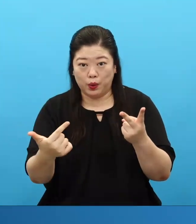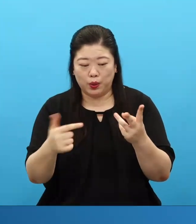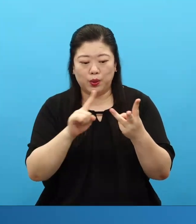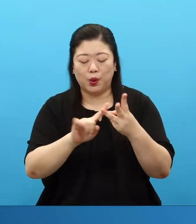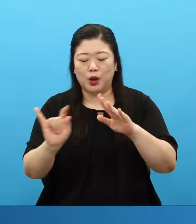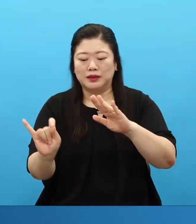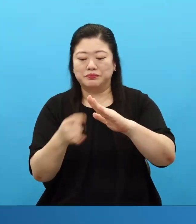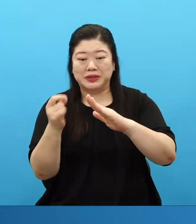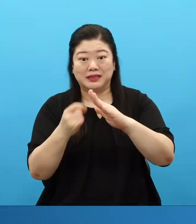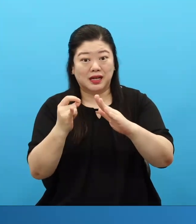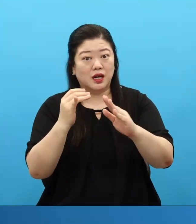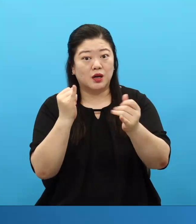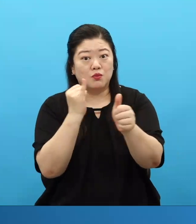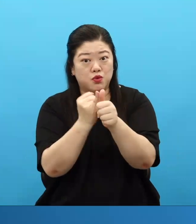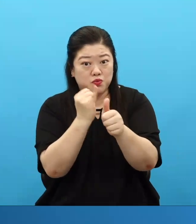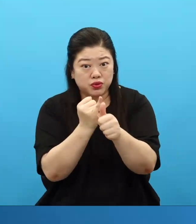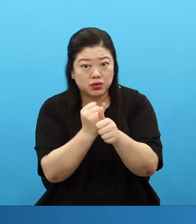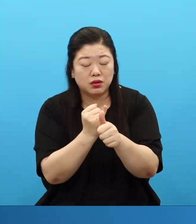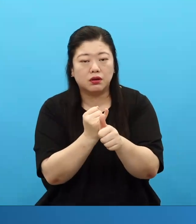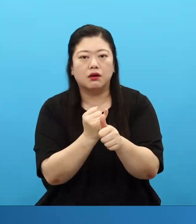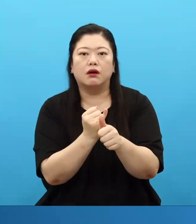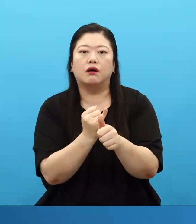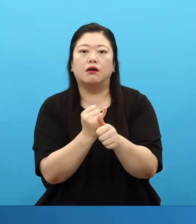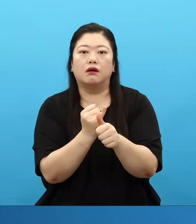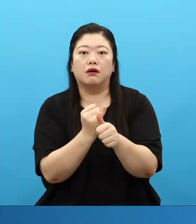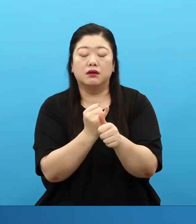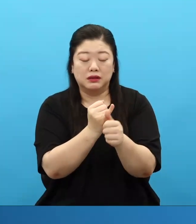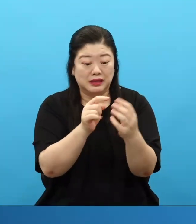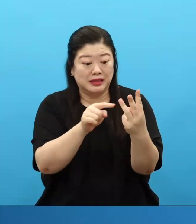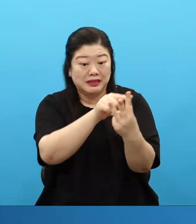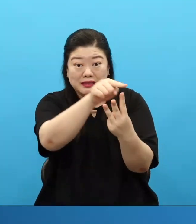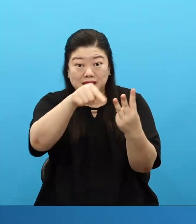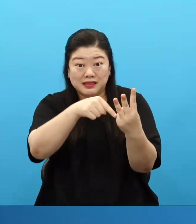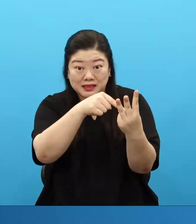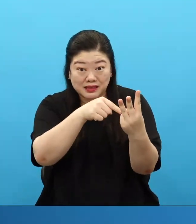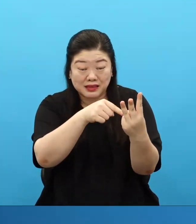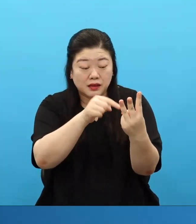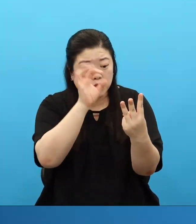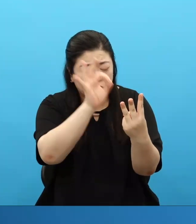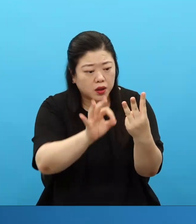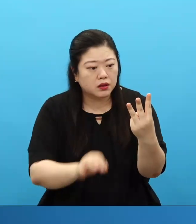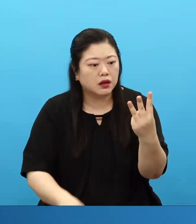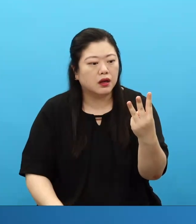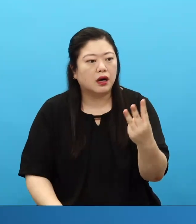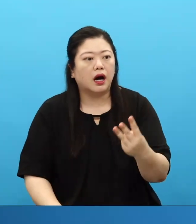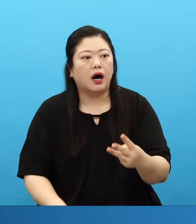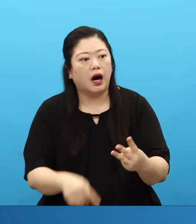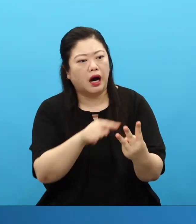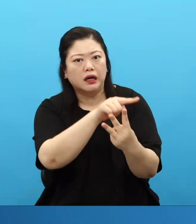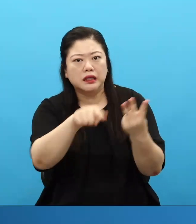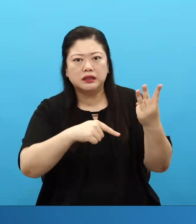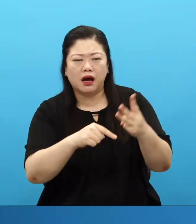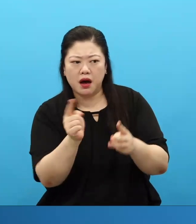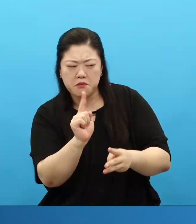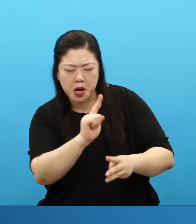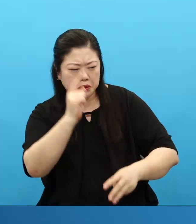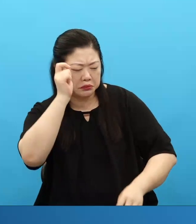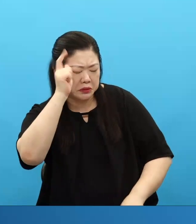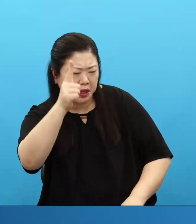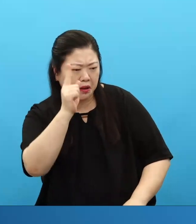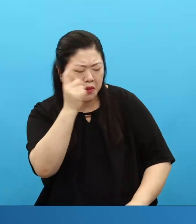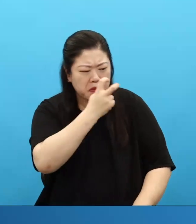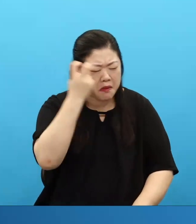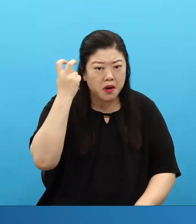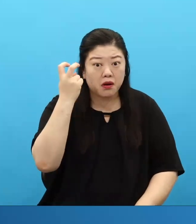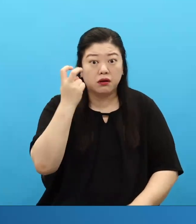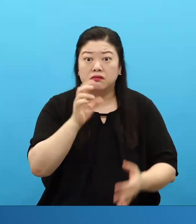왜 중요하냐니까 대단한 인물이스가 아니고 하나님이 정말로 필요한 때에 And so 그 Lydia, 자리에 Jason, and